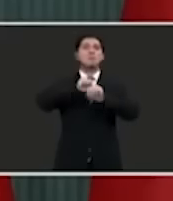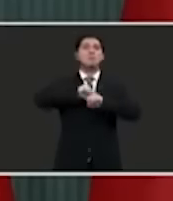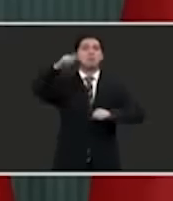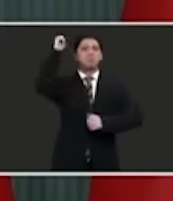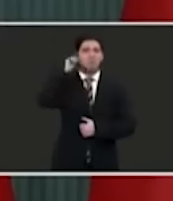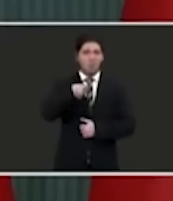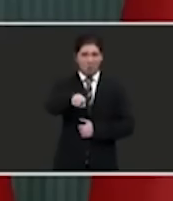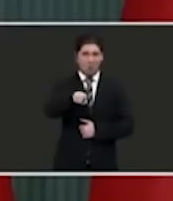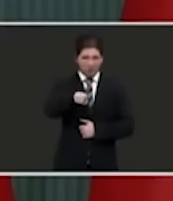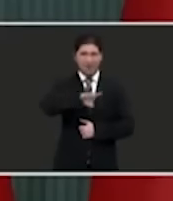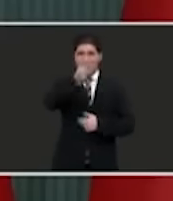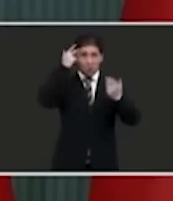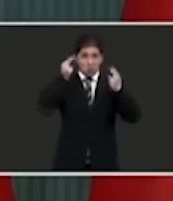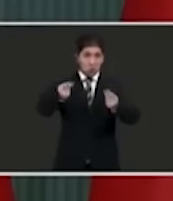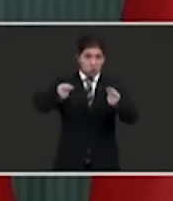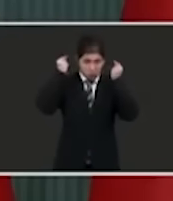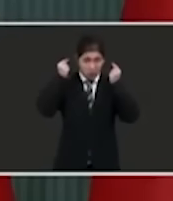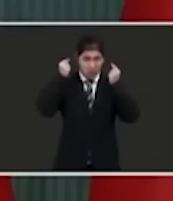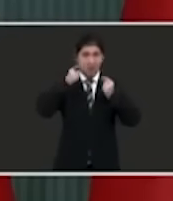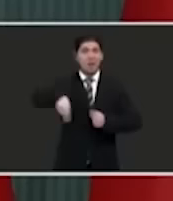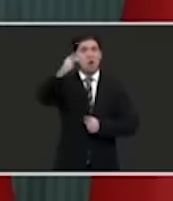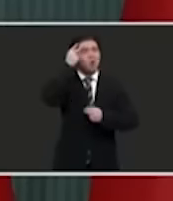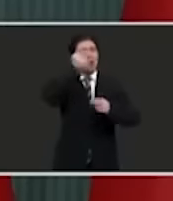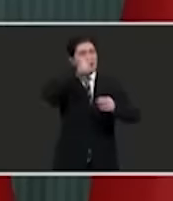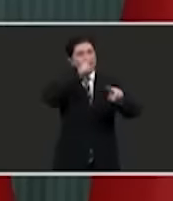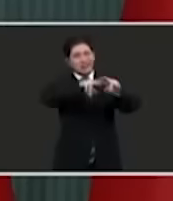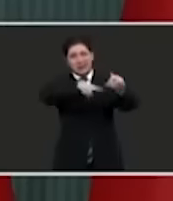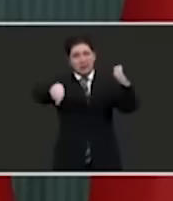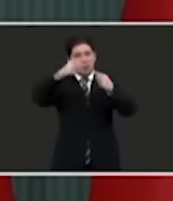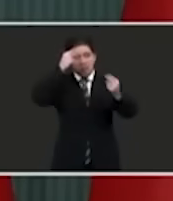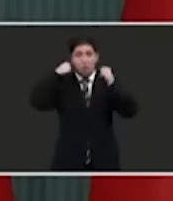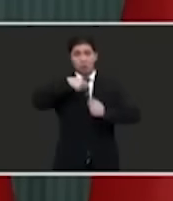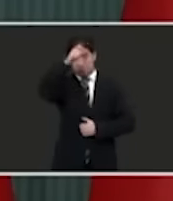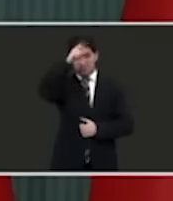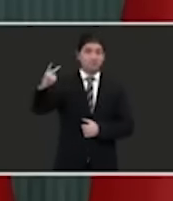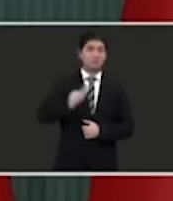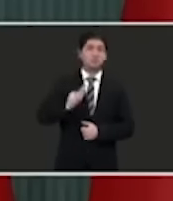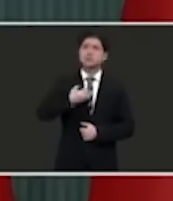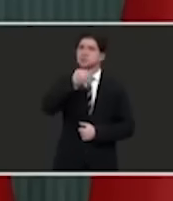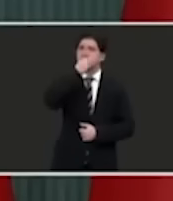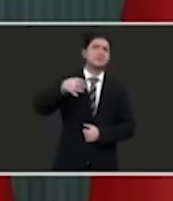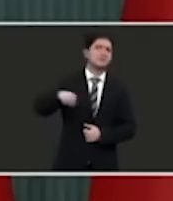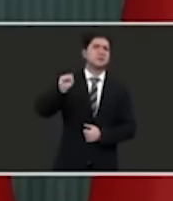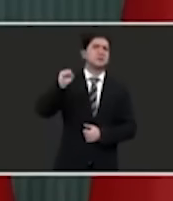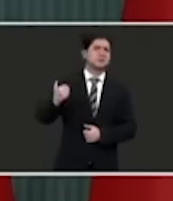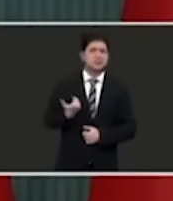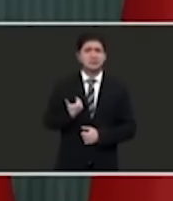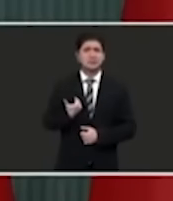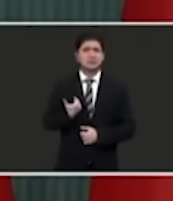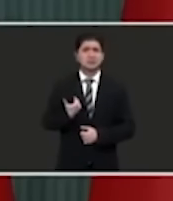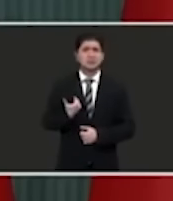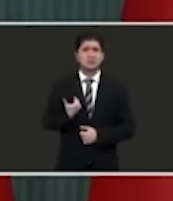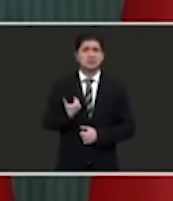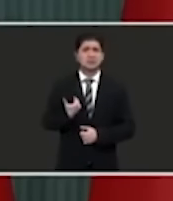meselesinin unutulmasına ve unutturulmasına Türkiye olarak izin vermeyeceğiz.